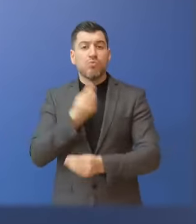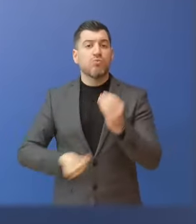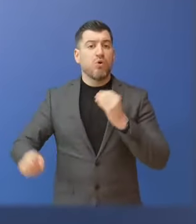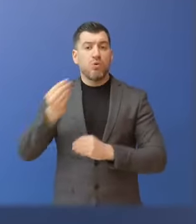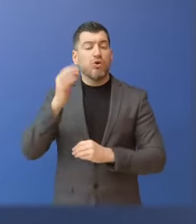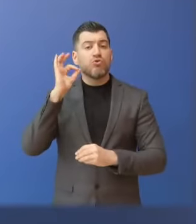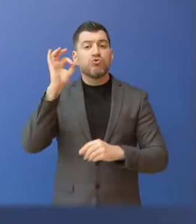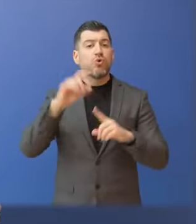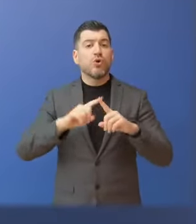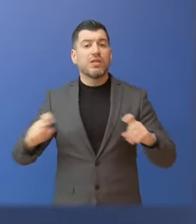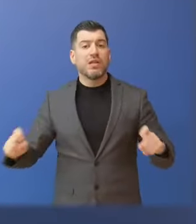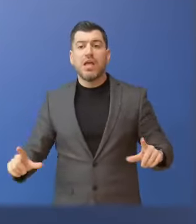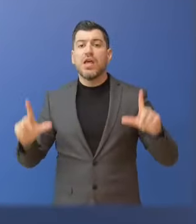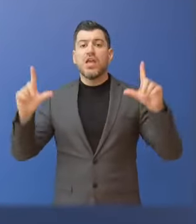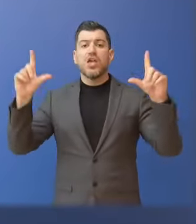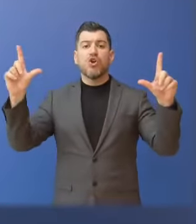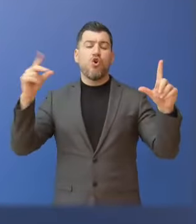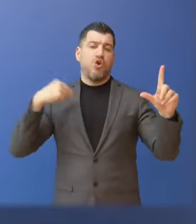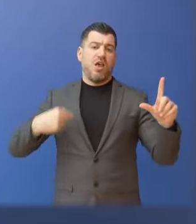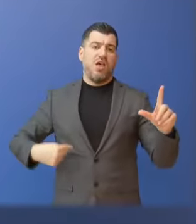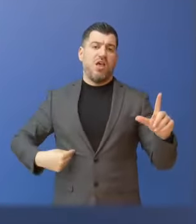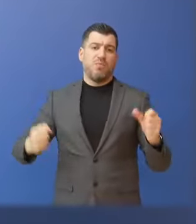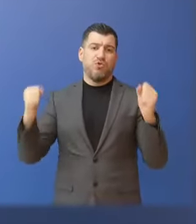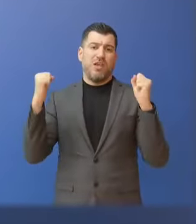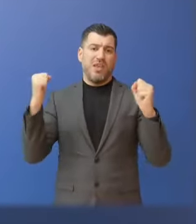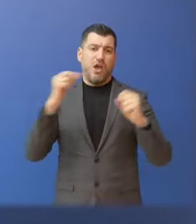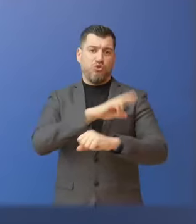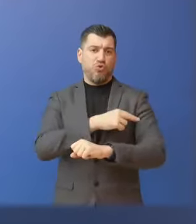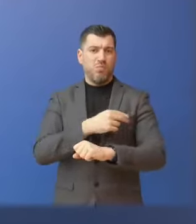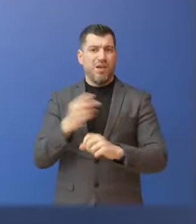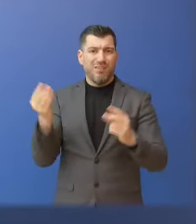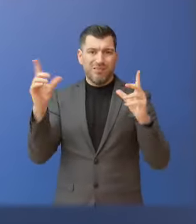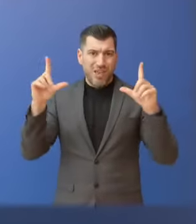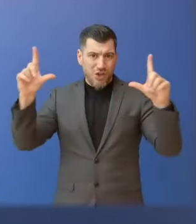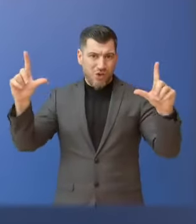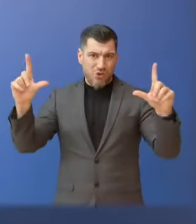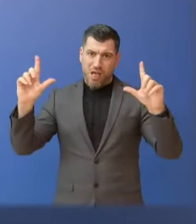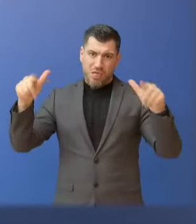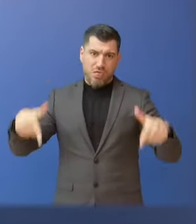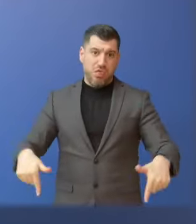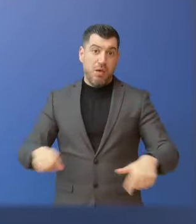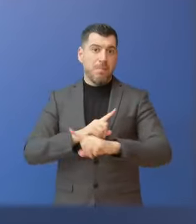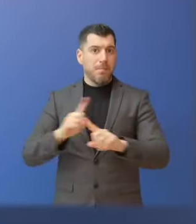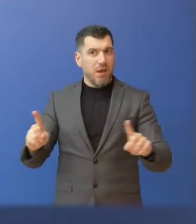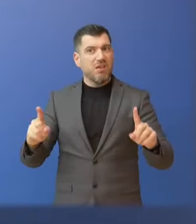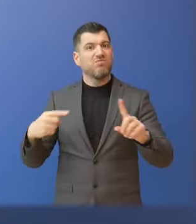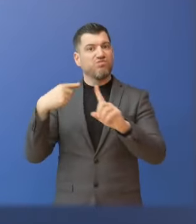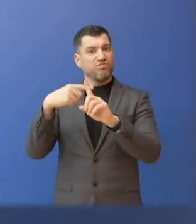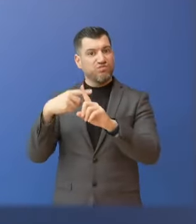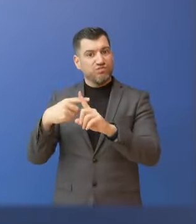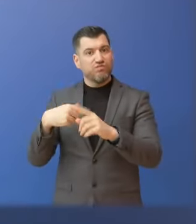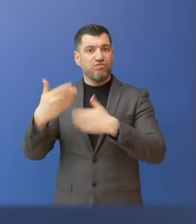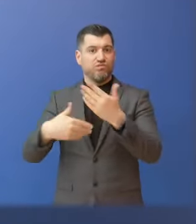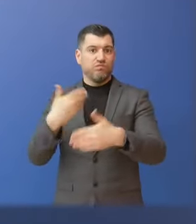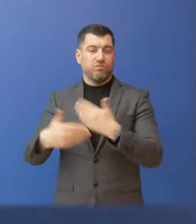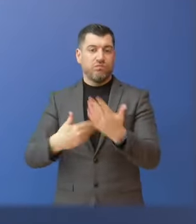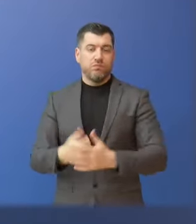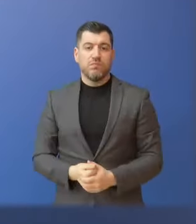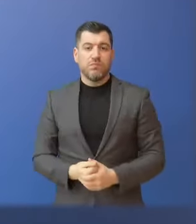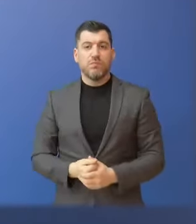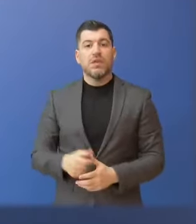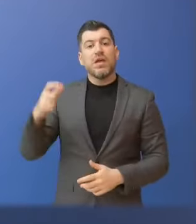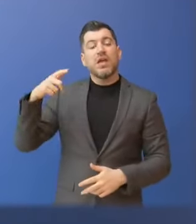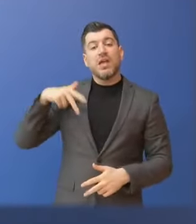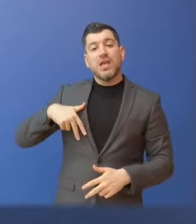καλύτερο την εικόνα της δημόσιας υγείας στη χώρα μας με απόφαση του υπουργού περιβάλλοντος και ενέργειας θόδωρου σκυλακάκη